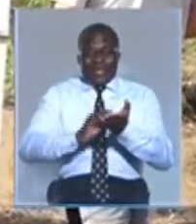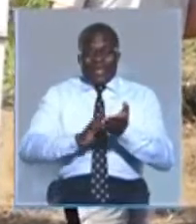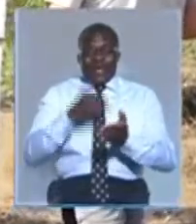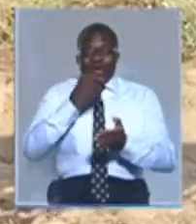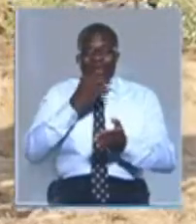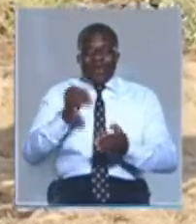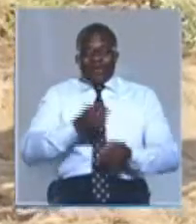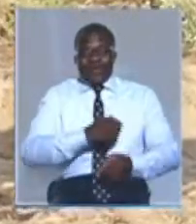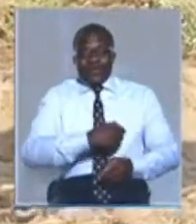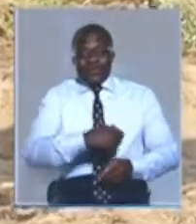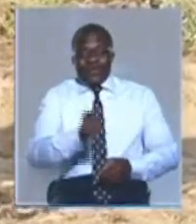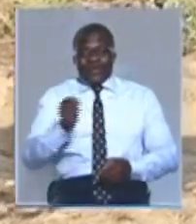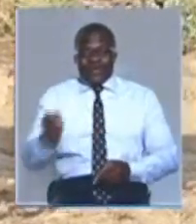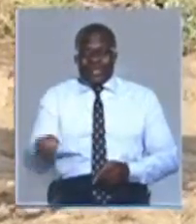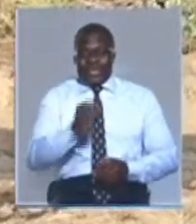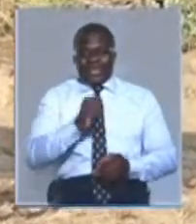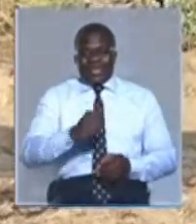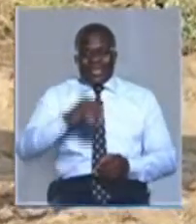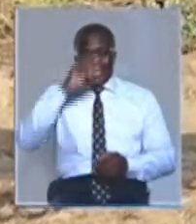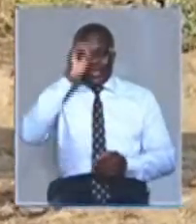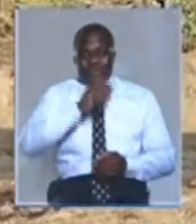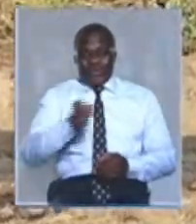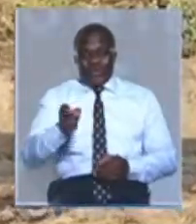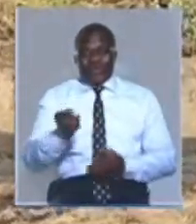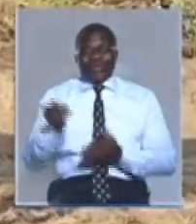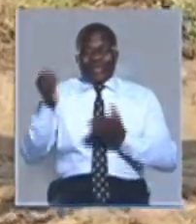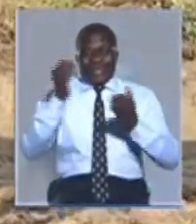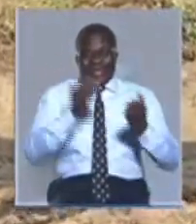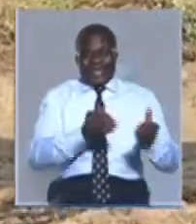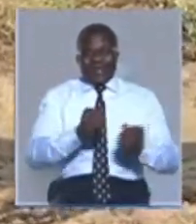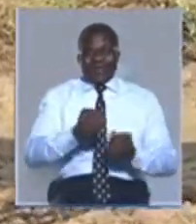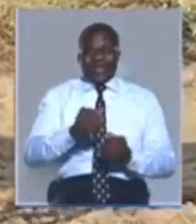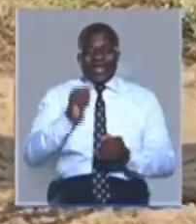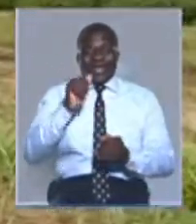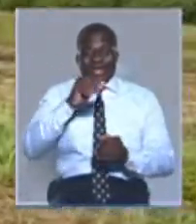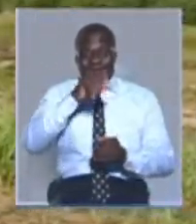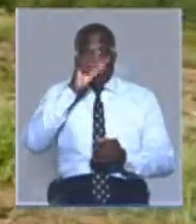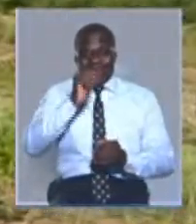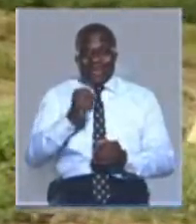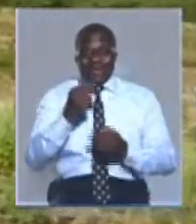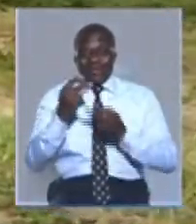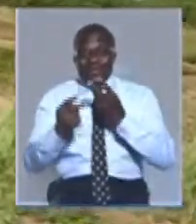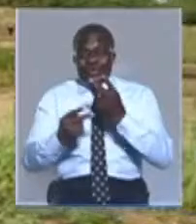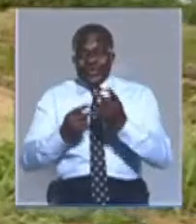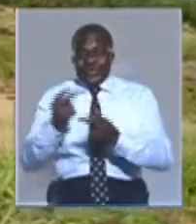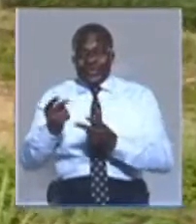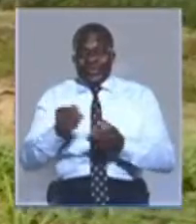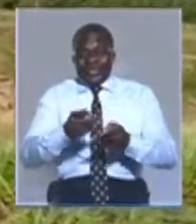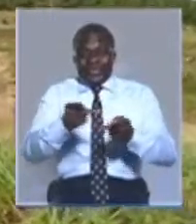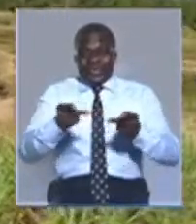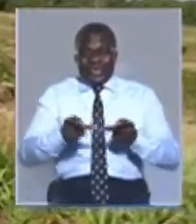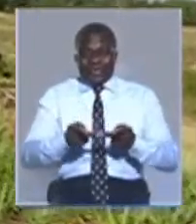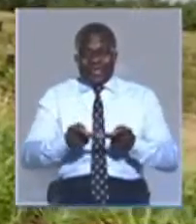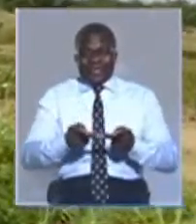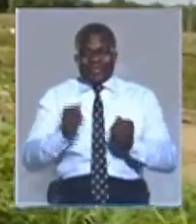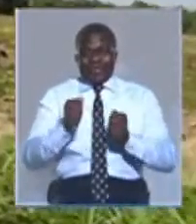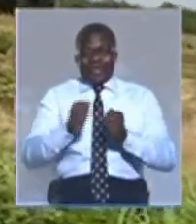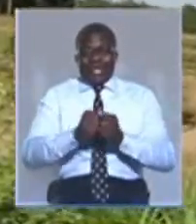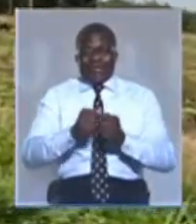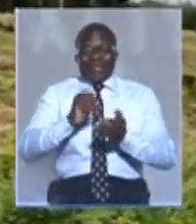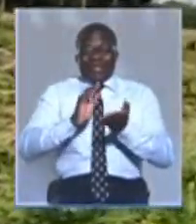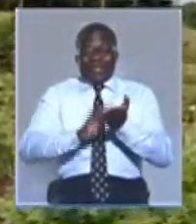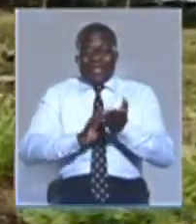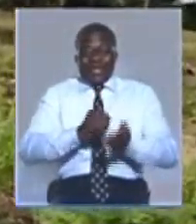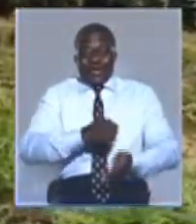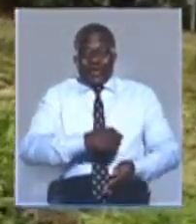de tennis. Jean-Claude Talon y amène Salma Mouili Ghizani pour une visite du site. Avec l'Académie